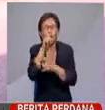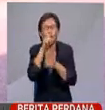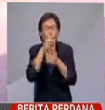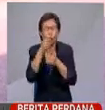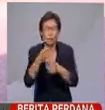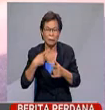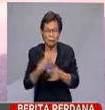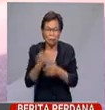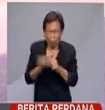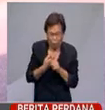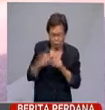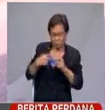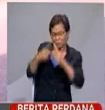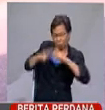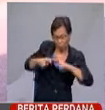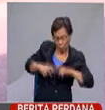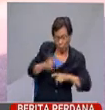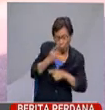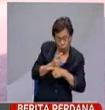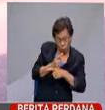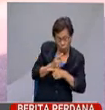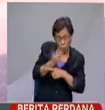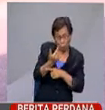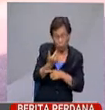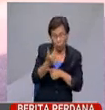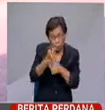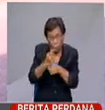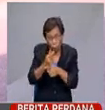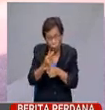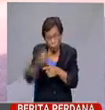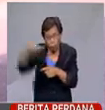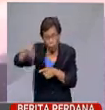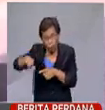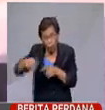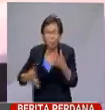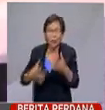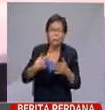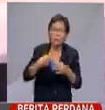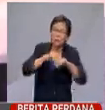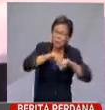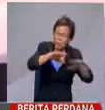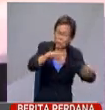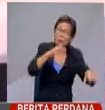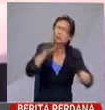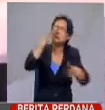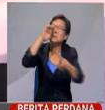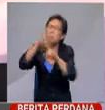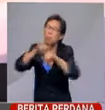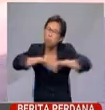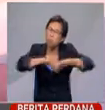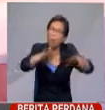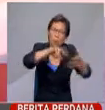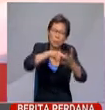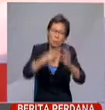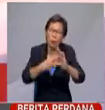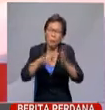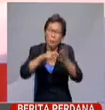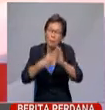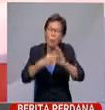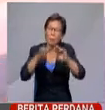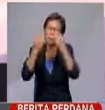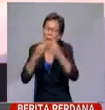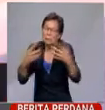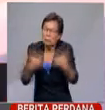Kita siasat dulu sama ada benda tu betul atau tidak, sebab dengan cara kita sebarkan benda yang tak betul membuatkan masyarakat jadi takut